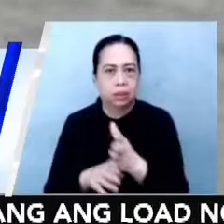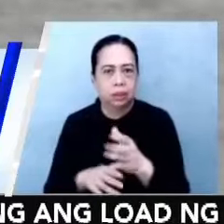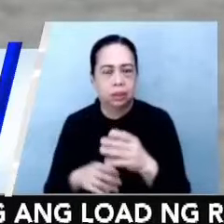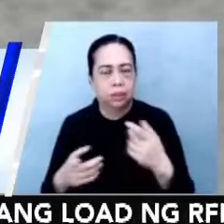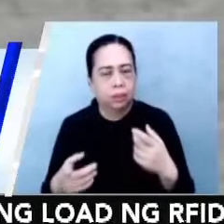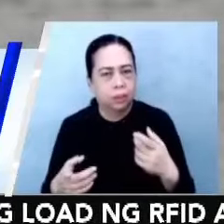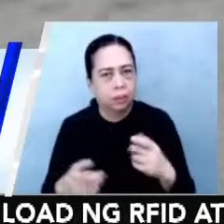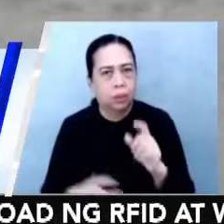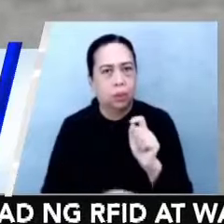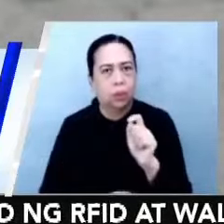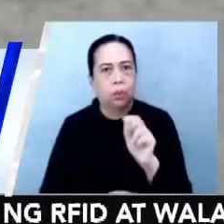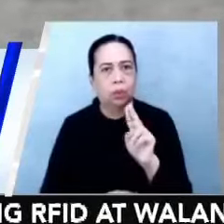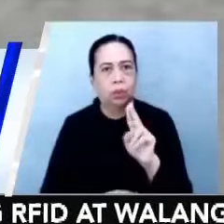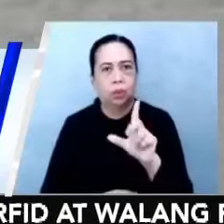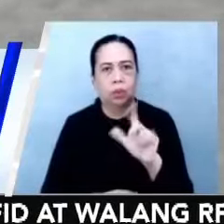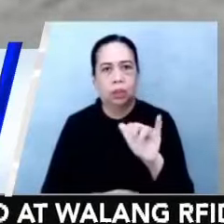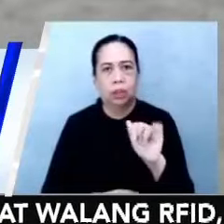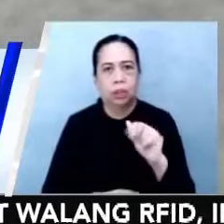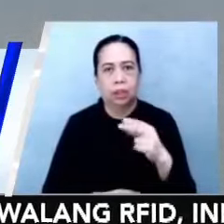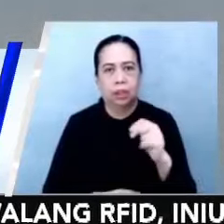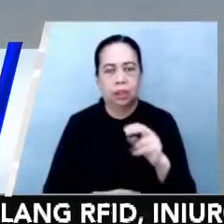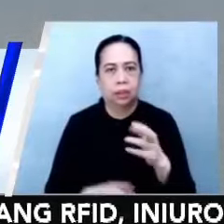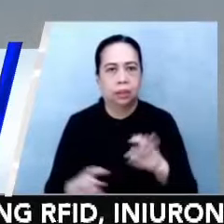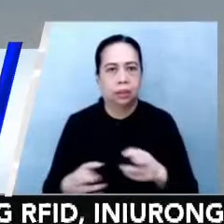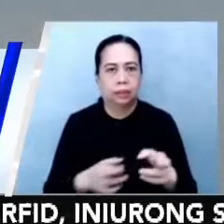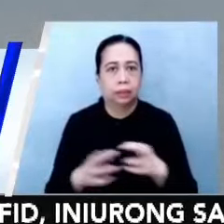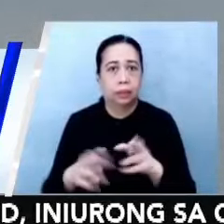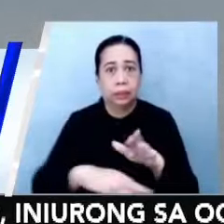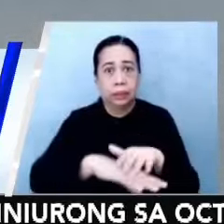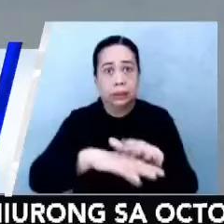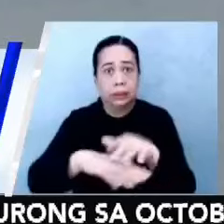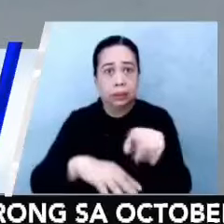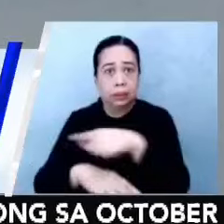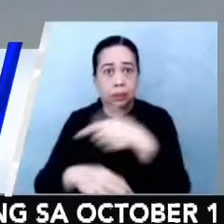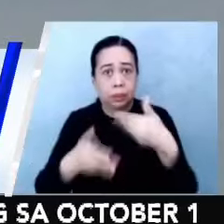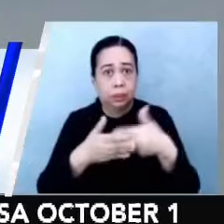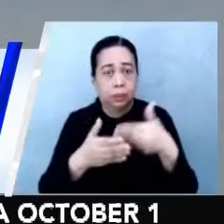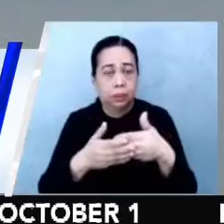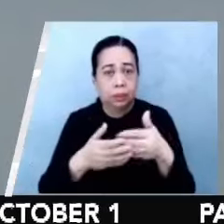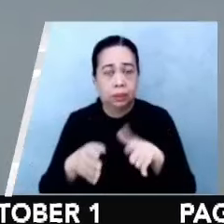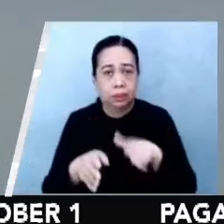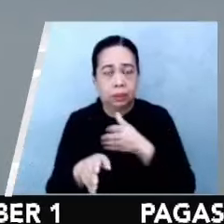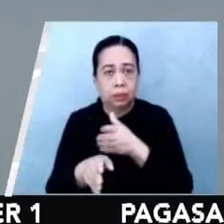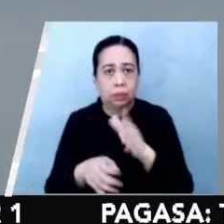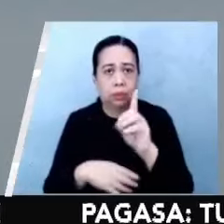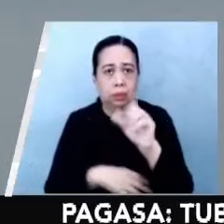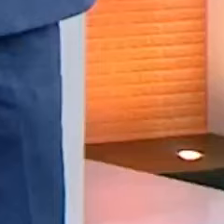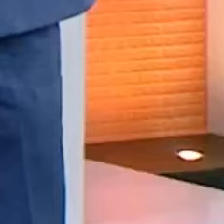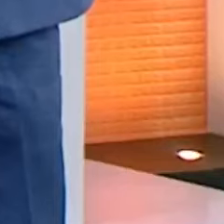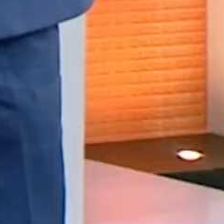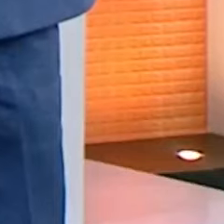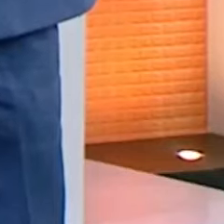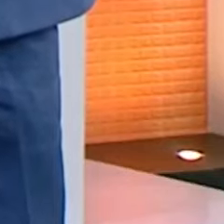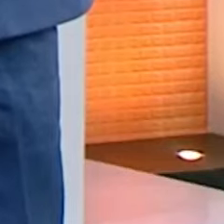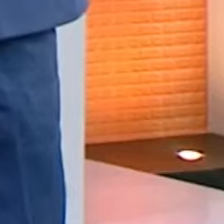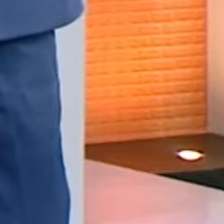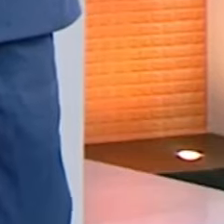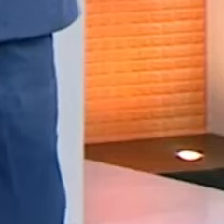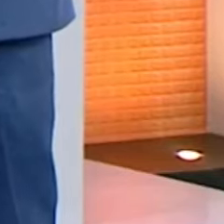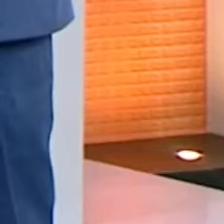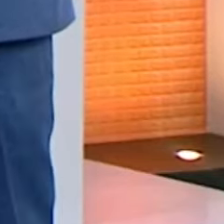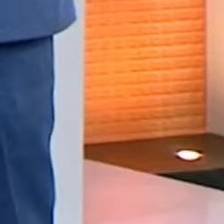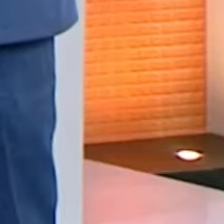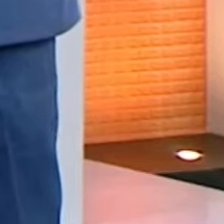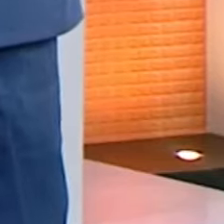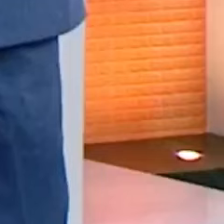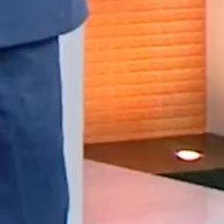river pinal na po ang mga nakatira sa paligid ng dam Igan mauna ka sa mga